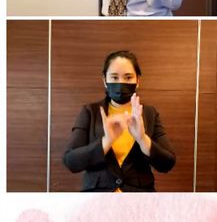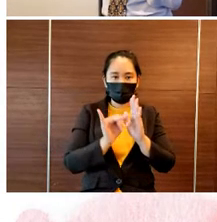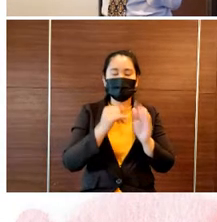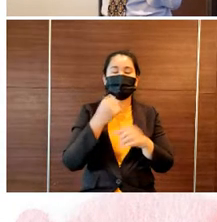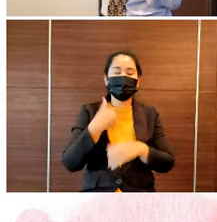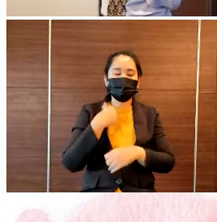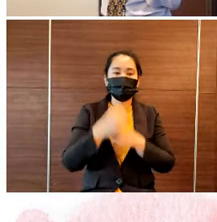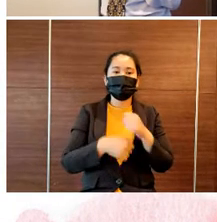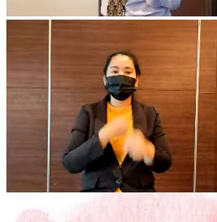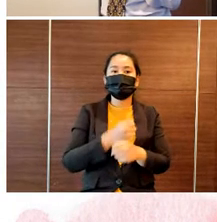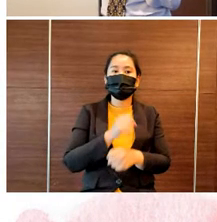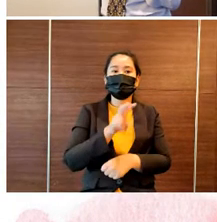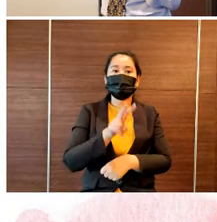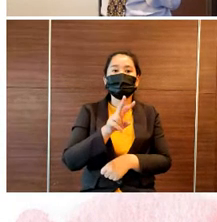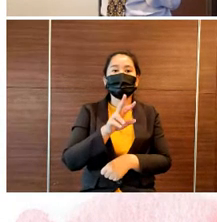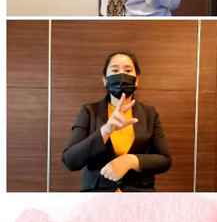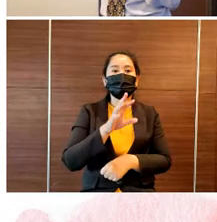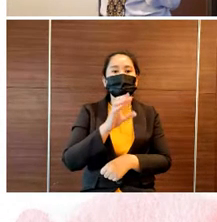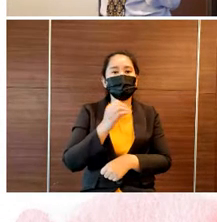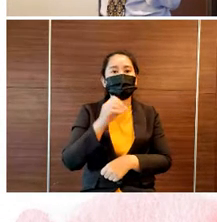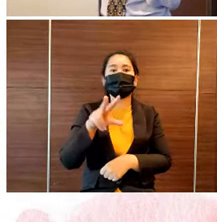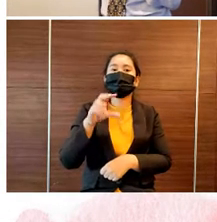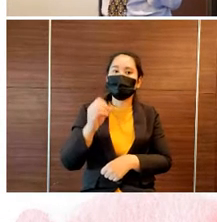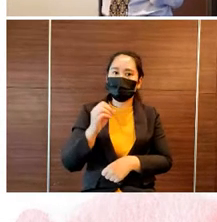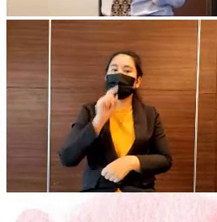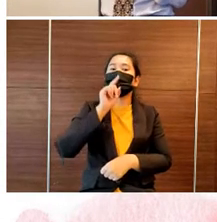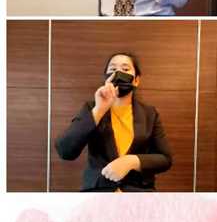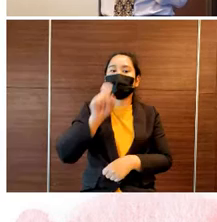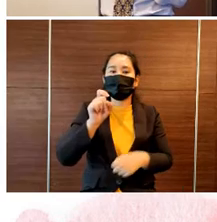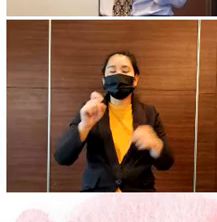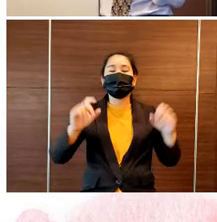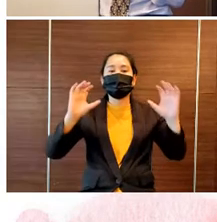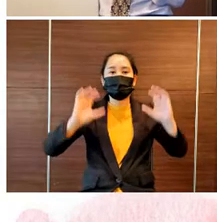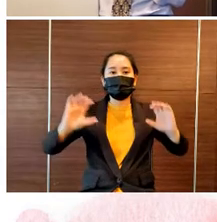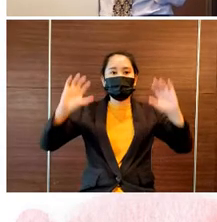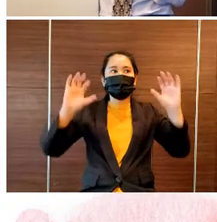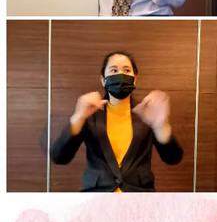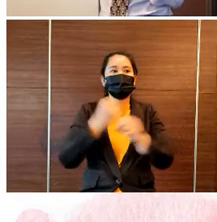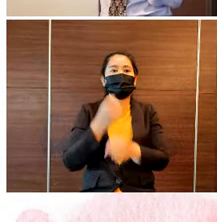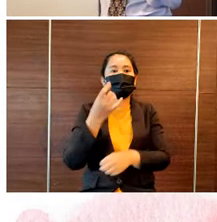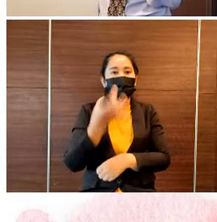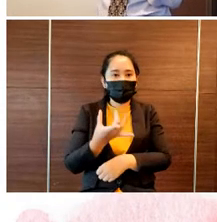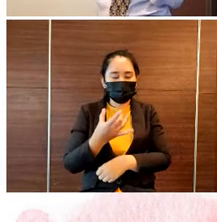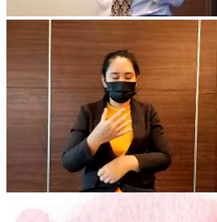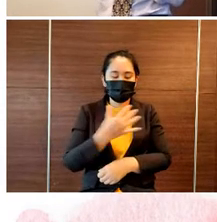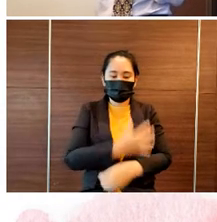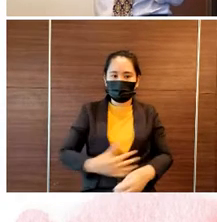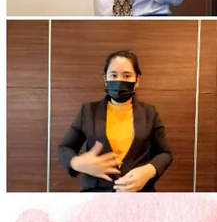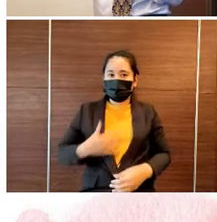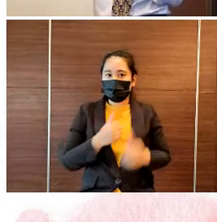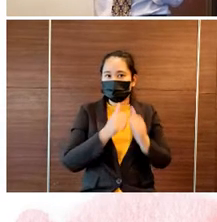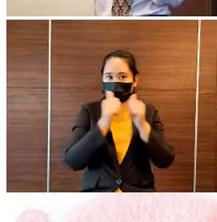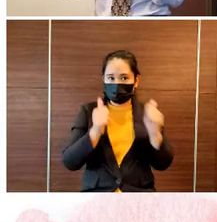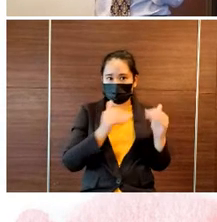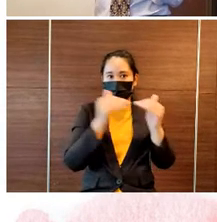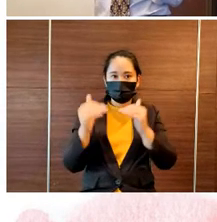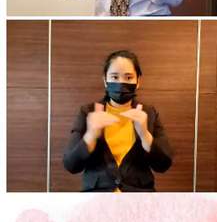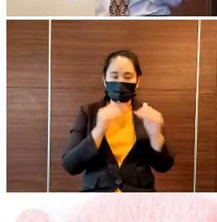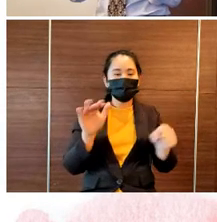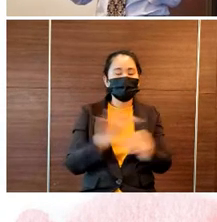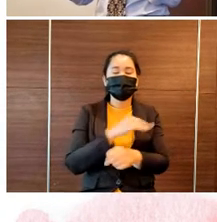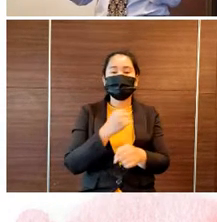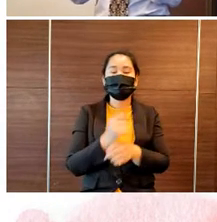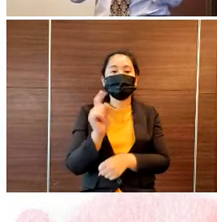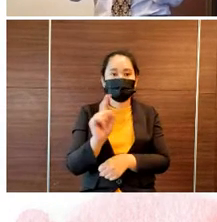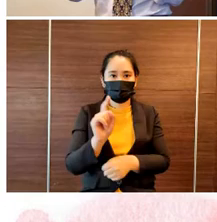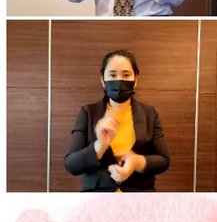2030นะถ้าถามว่าทำอะไรบ้างต้องไปถามรัฐบาลดูไม่ค่อยทำอะไรนะครับถ้าทำเนี้ยจะสุขภาพทั่วหน้าจะเกิดกับประชาชนทุกคนและ